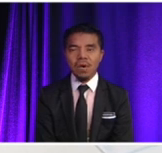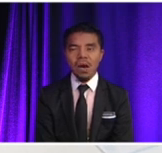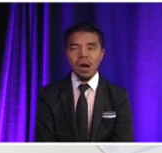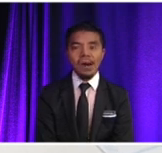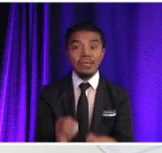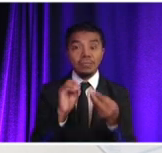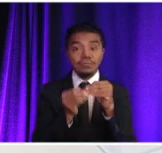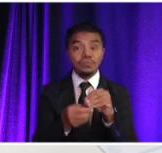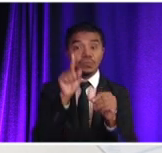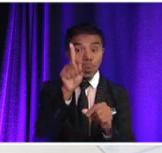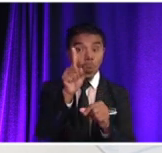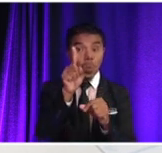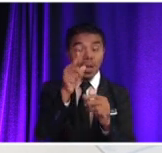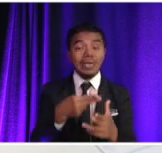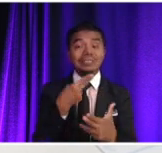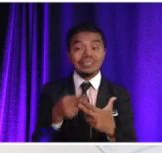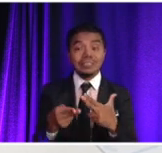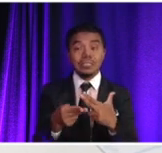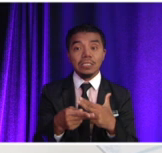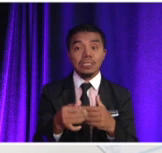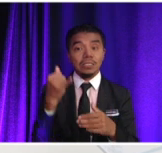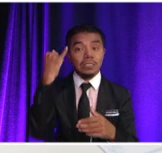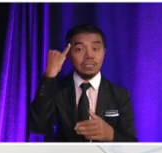Inovasi dan teknologi